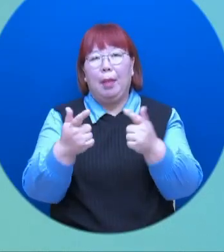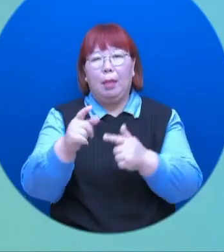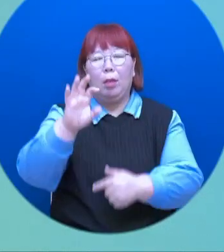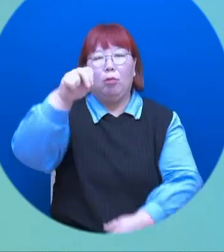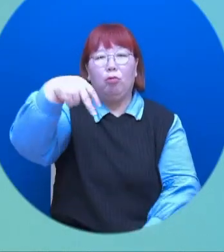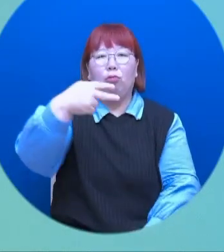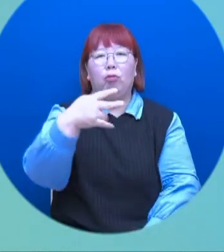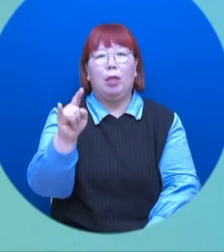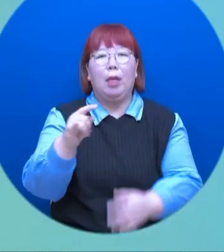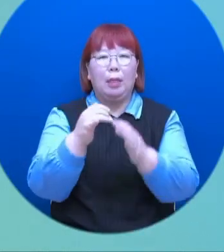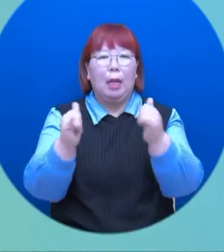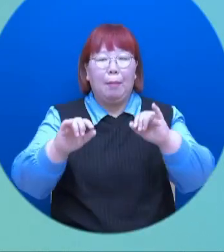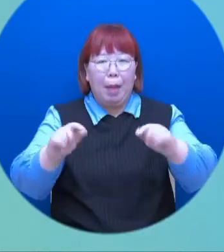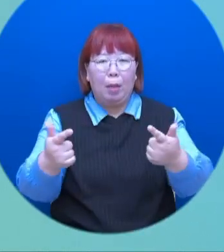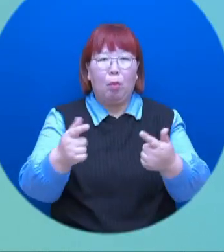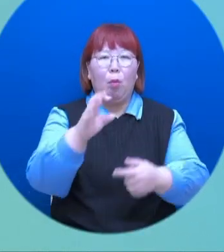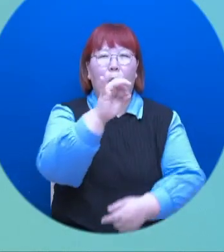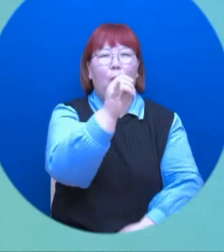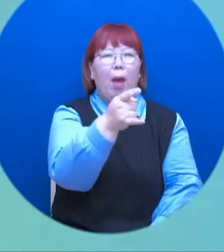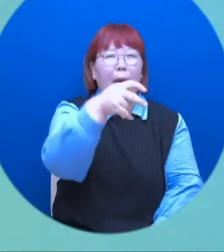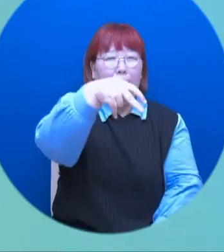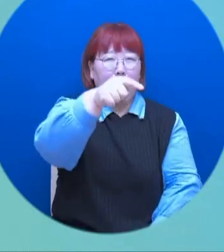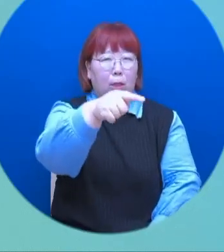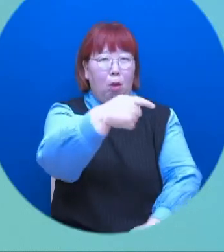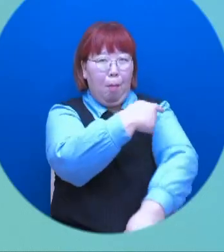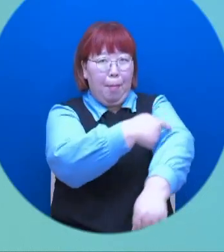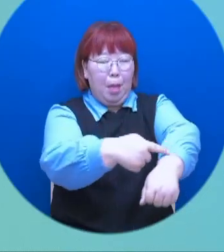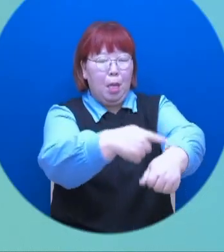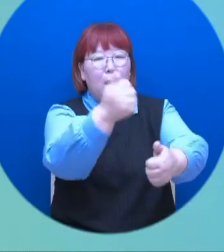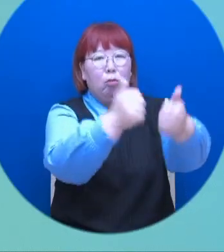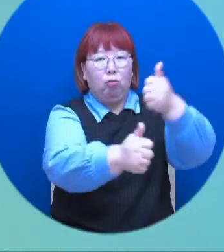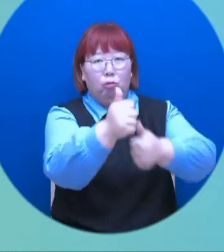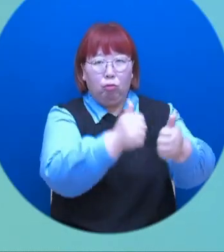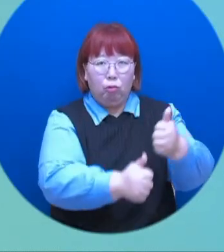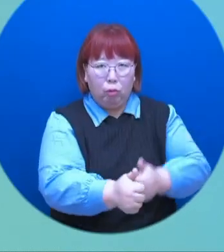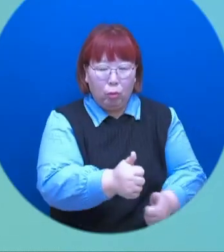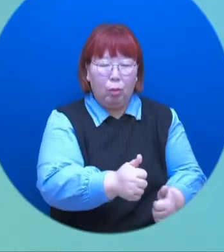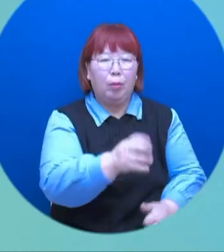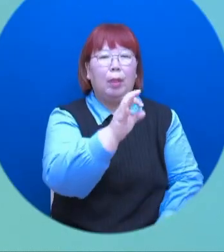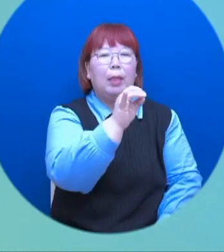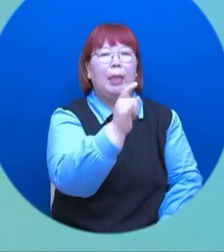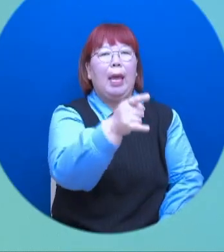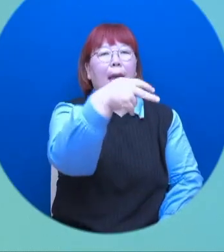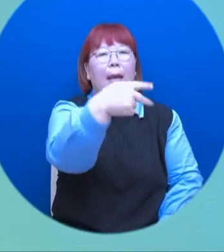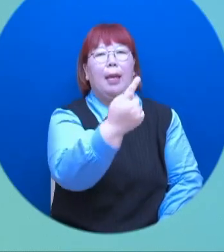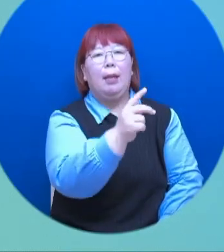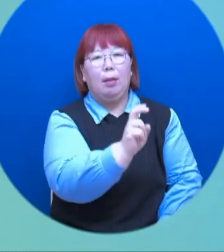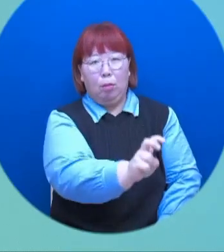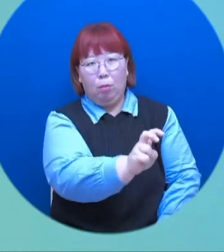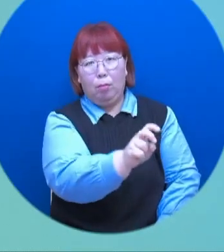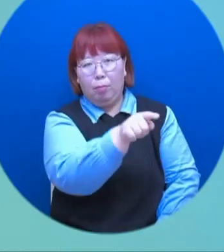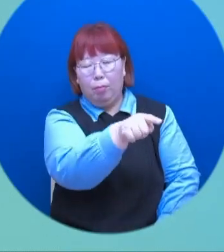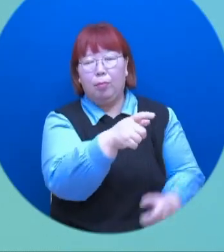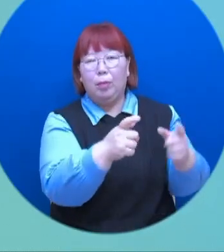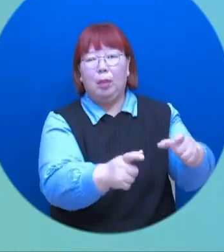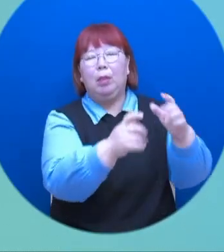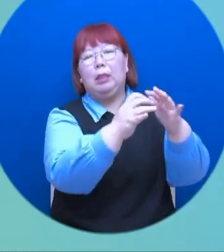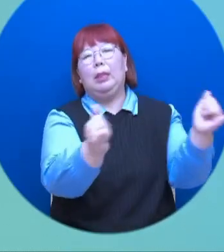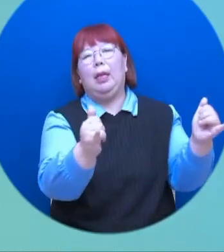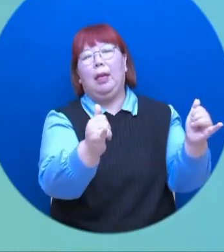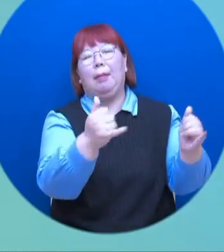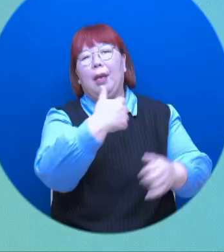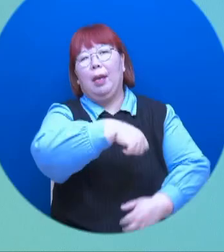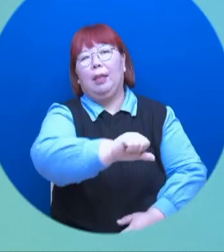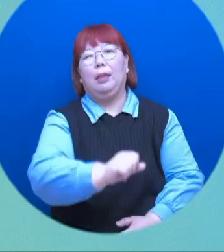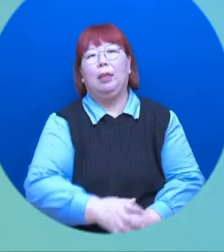바로 에서의 후손 에돔 집안의 아들이 갈렙이다 라고 말을 해요.